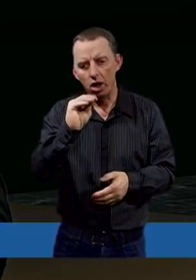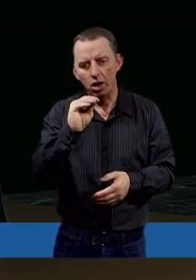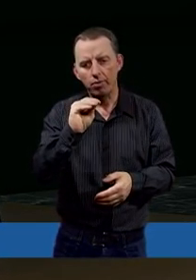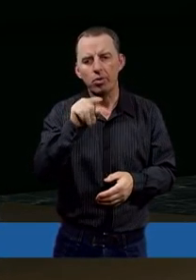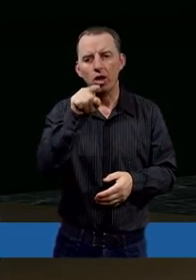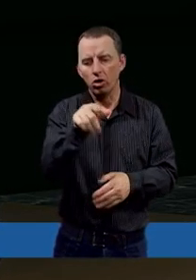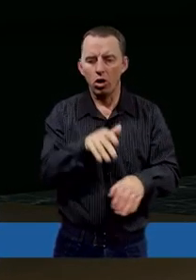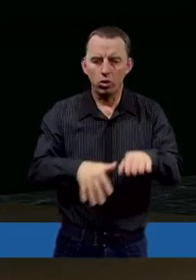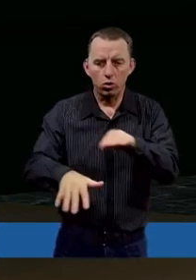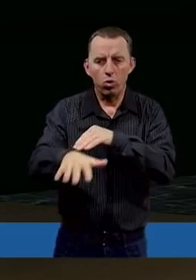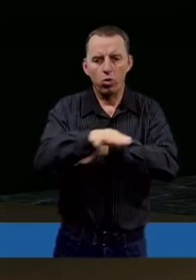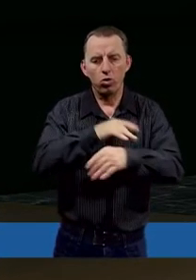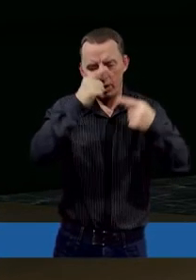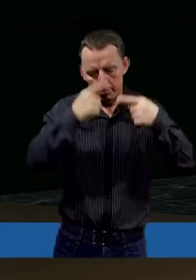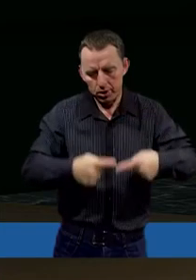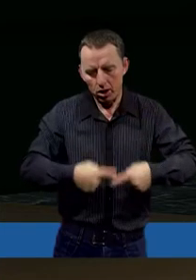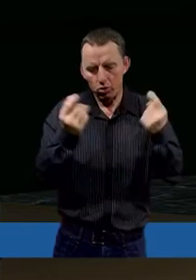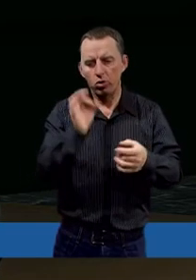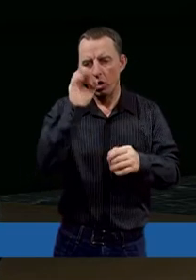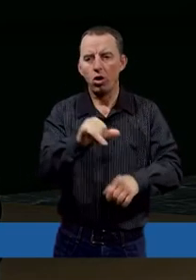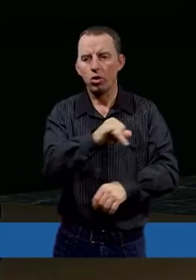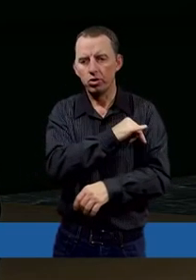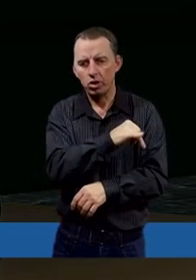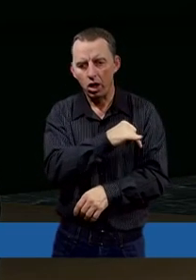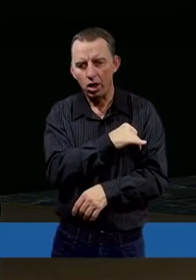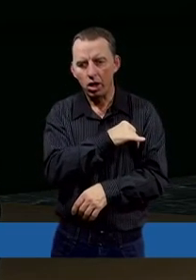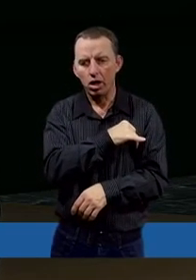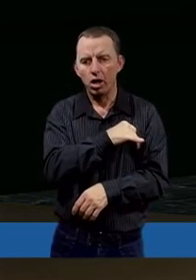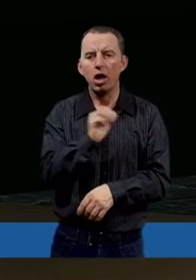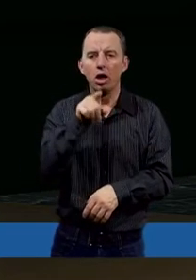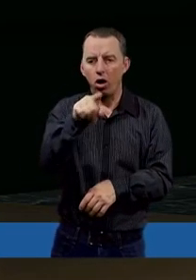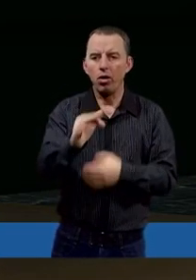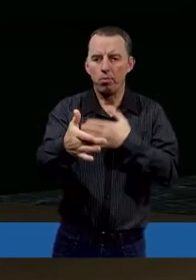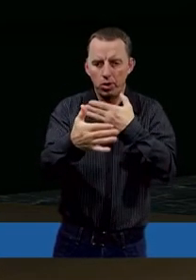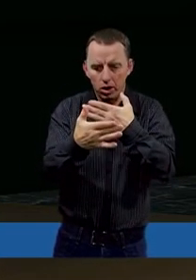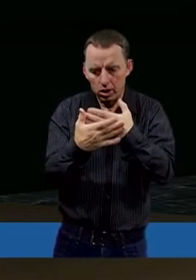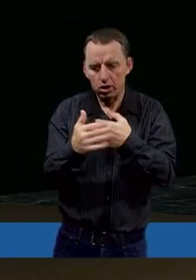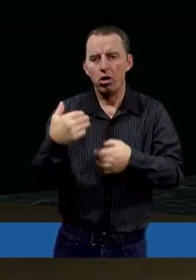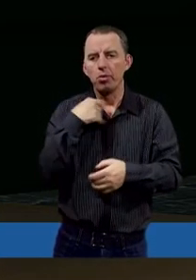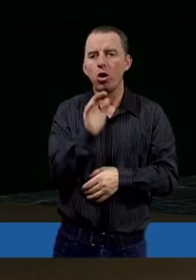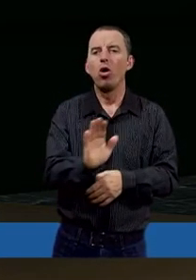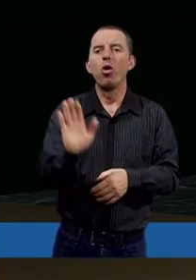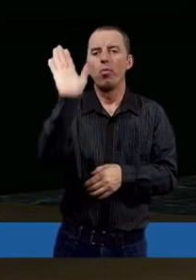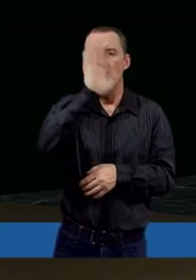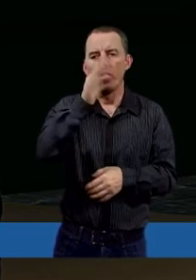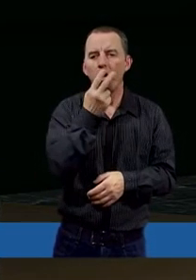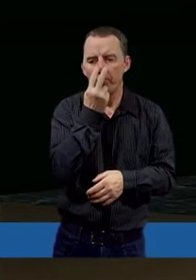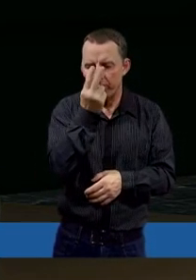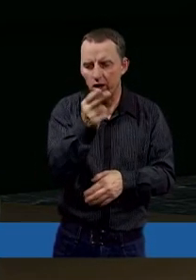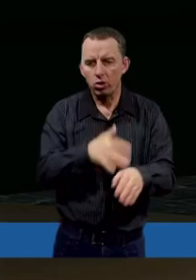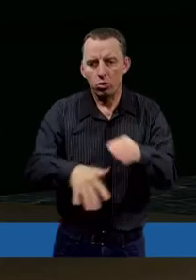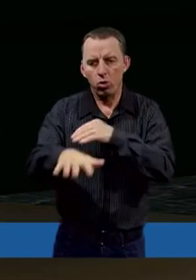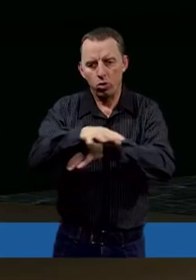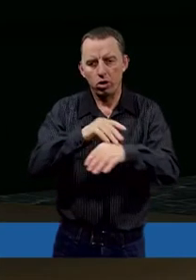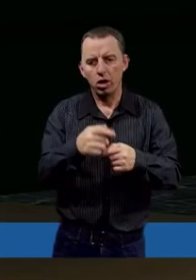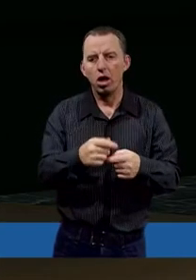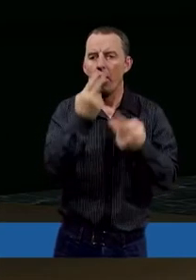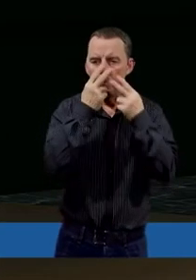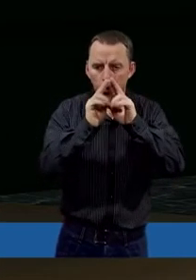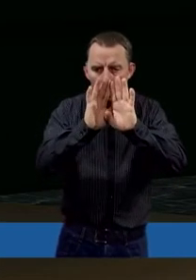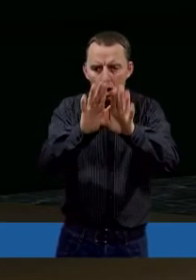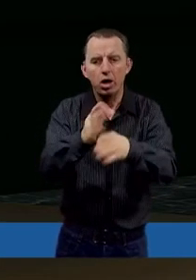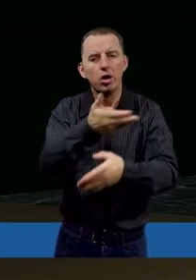Duch Święty przekonuje o grzechu. Jeżeli on tak blisko był Boga, to widać, że ten Duch Święty właśnie